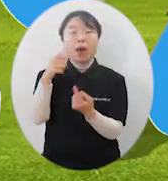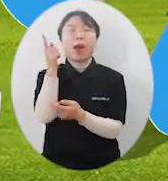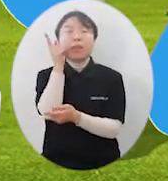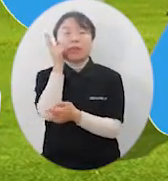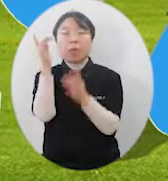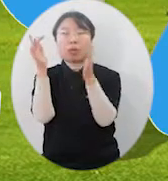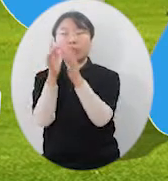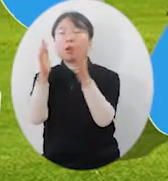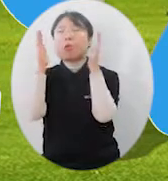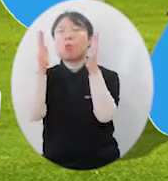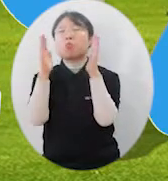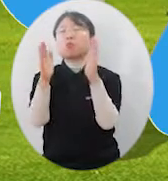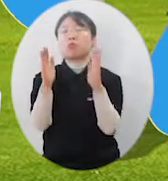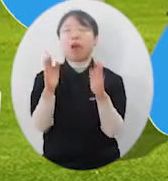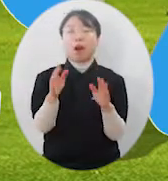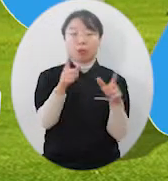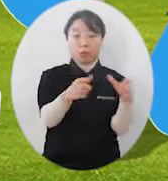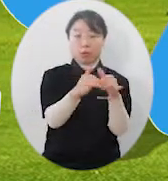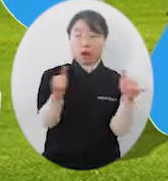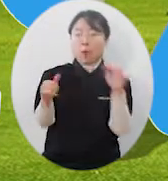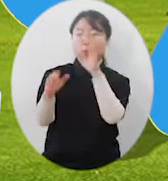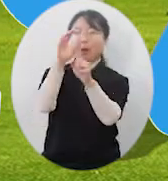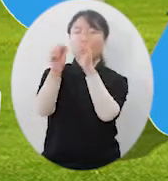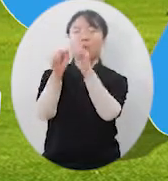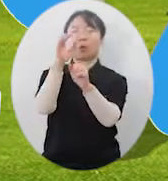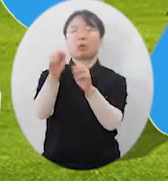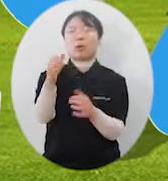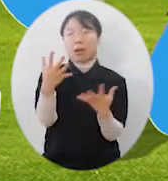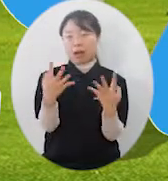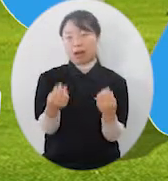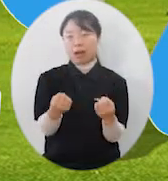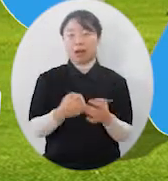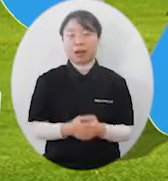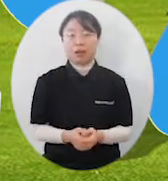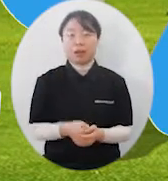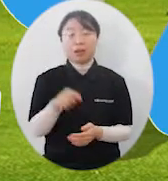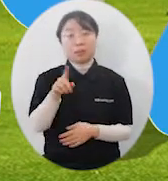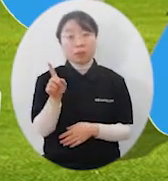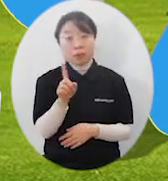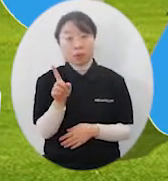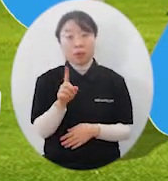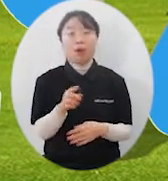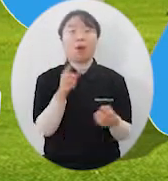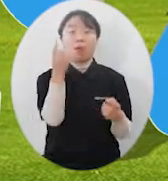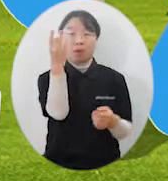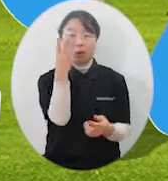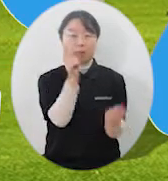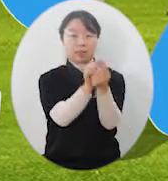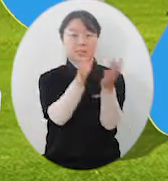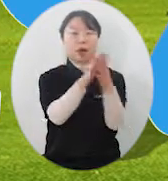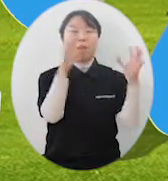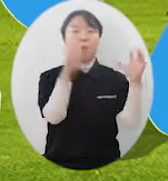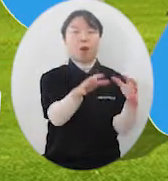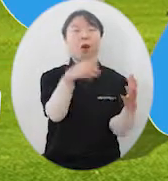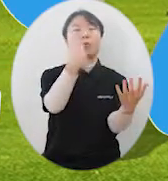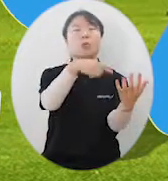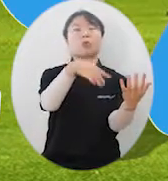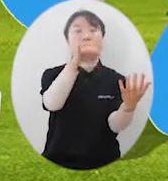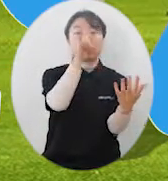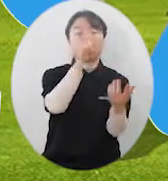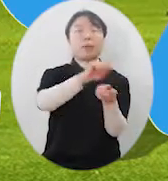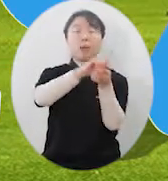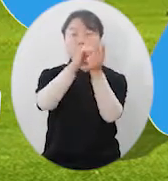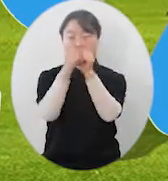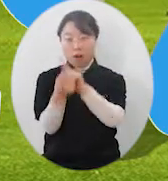참여 시민들의 반응이 뜨겁습니다. 모바일 기업 콕콕 교실은 원래 집합교육으로 진행하던 치매 예방